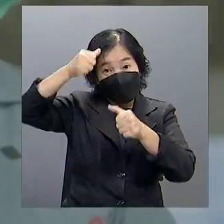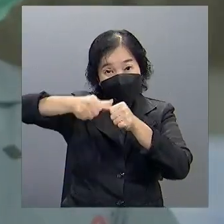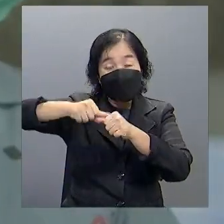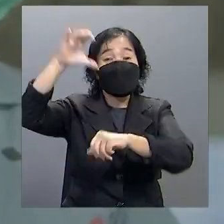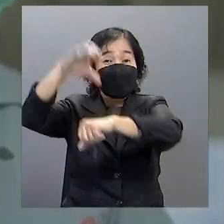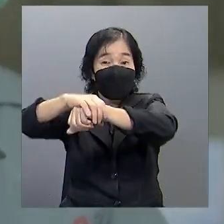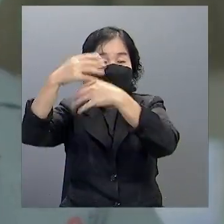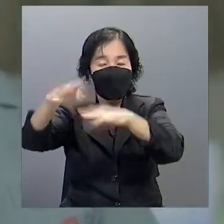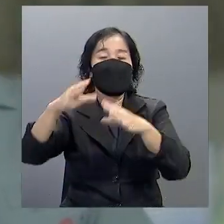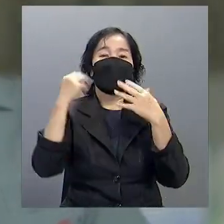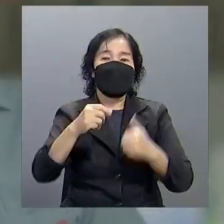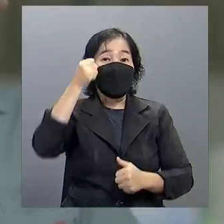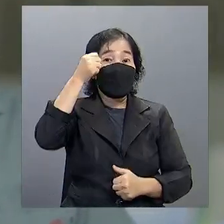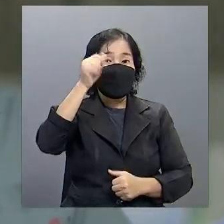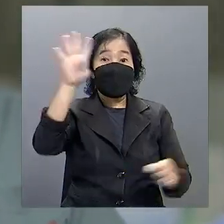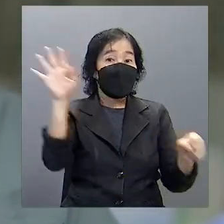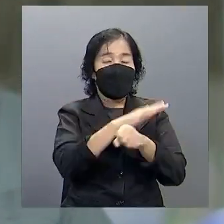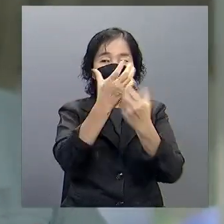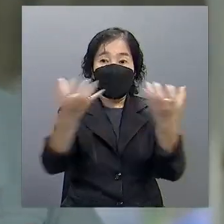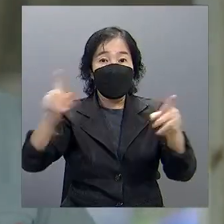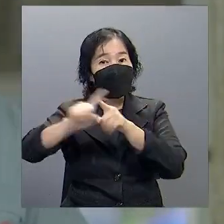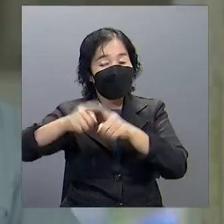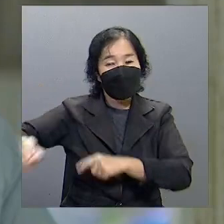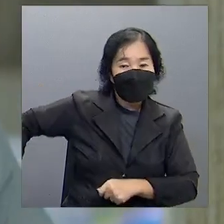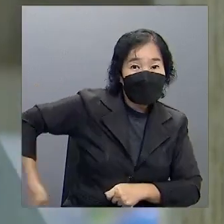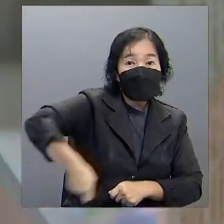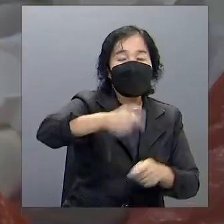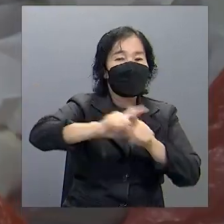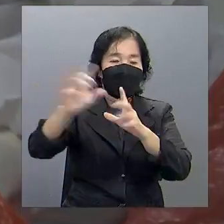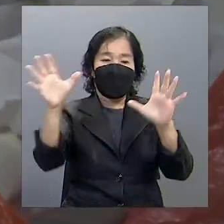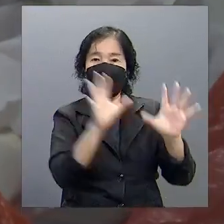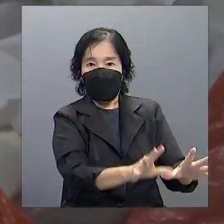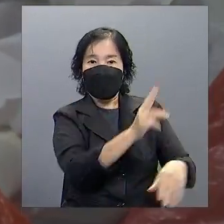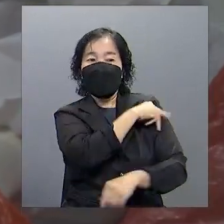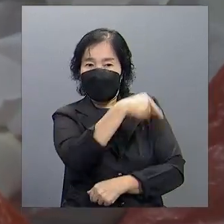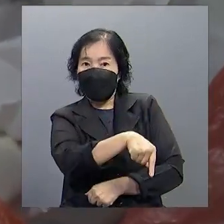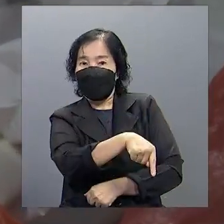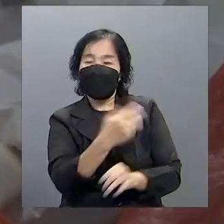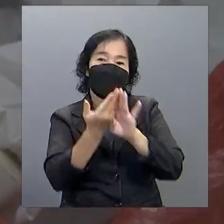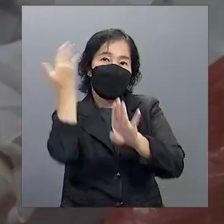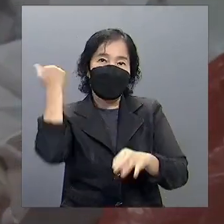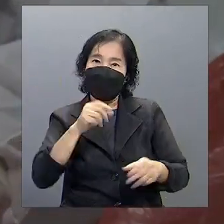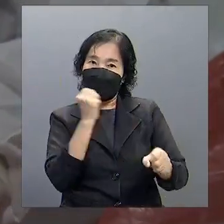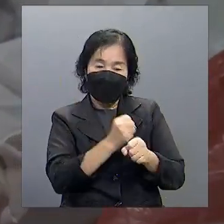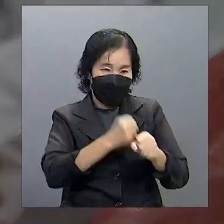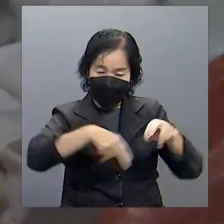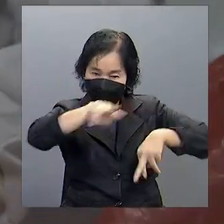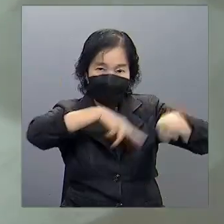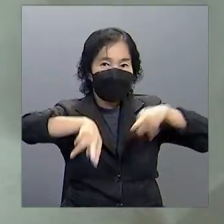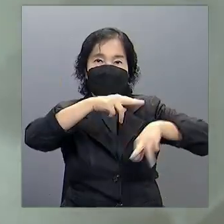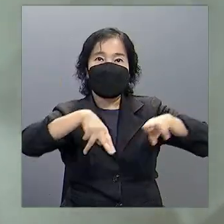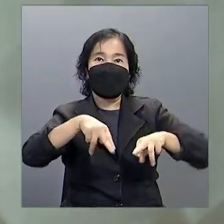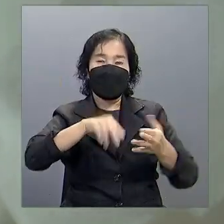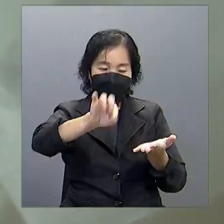พี่ปูแล้วคือรองเท้าแตะนั่นคือสัมผัสแน่นอน ใช่ใชคือสัมผัสที่เขาเราดูจากสภาพว่าค่ะเขาเหมือนกับเขาใช้ประจำ